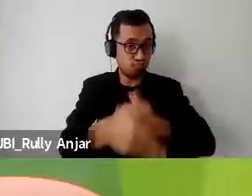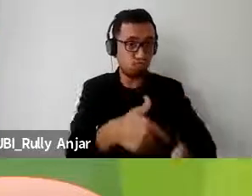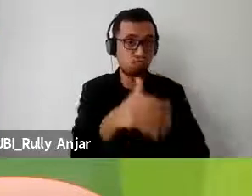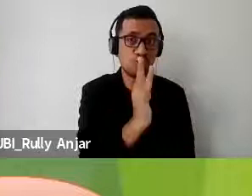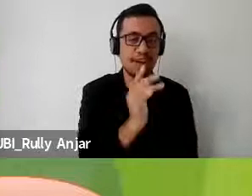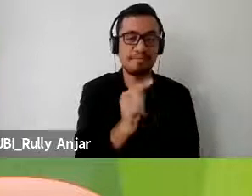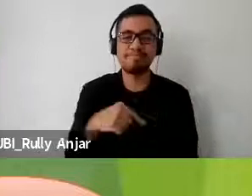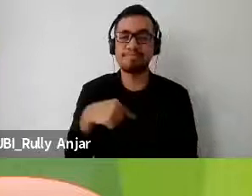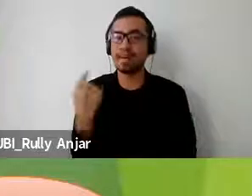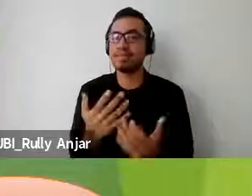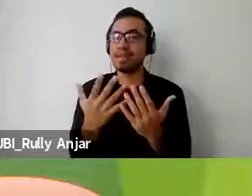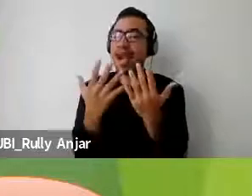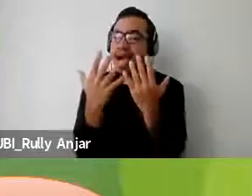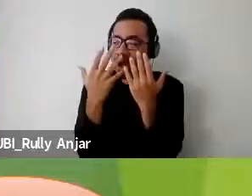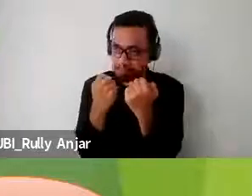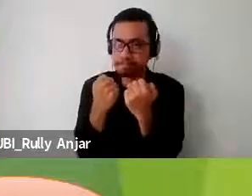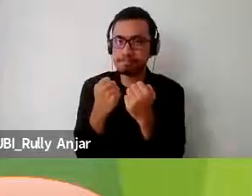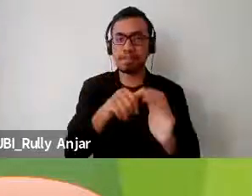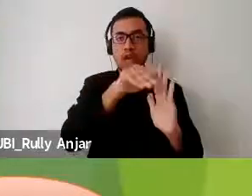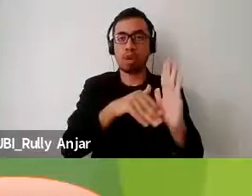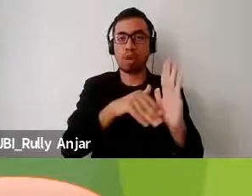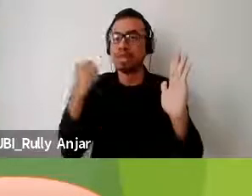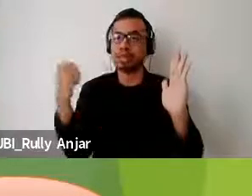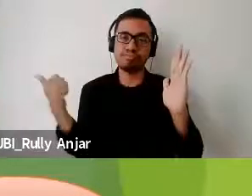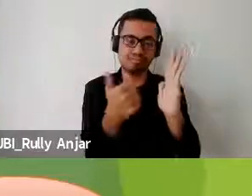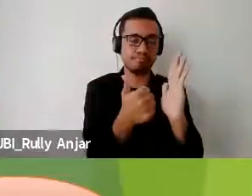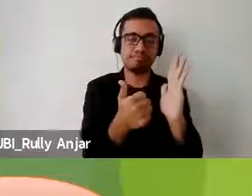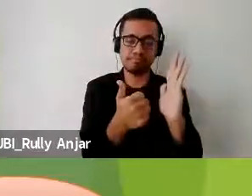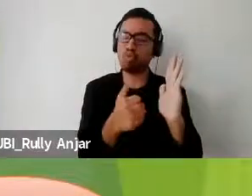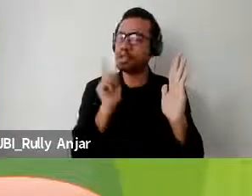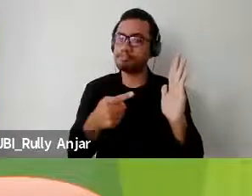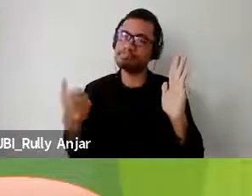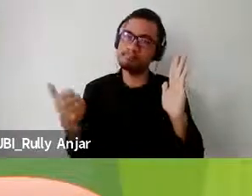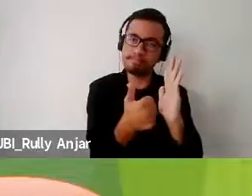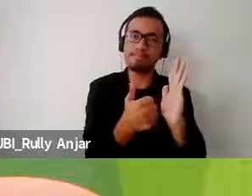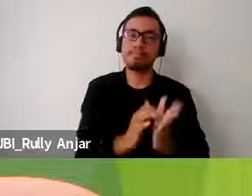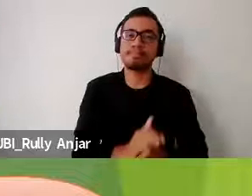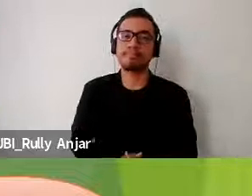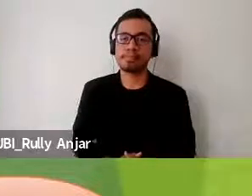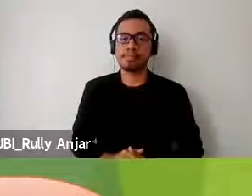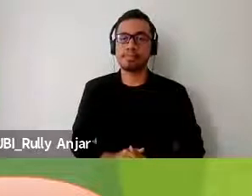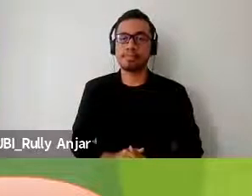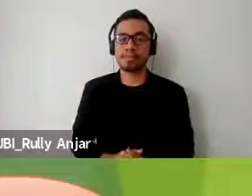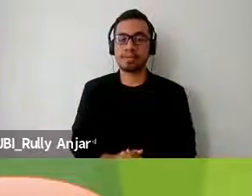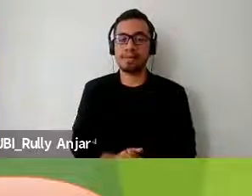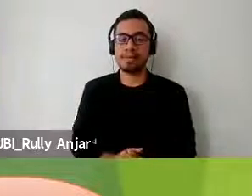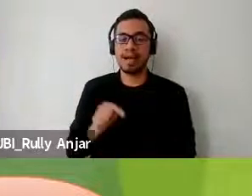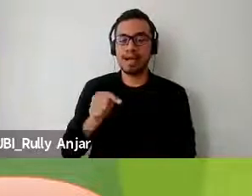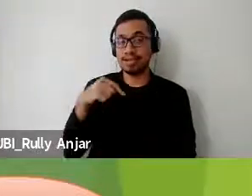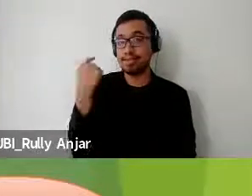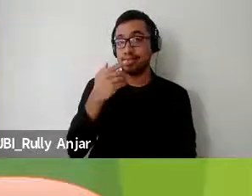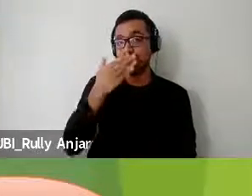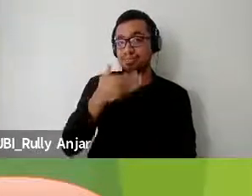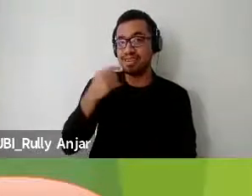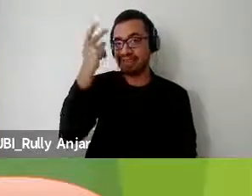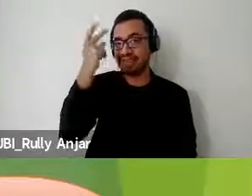bahwa protokol-protokol kesehatan ini betul-betul bisa ditaati oleh masyarakat. Oleh karena itu, di rencana operasi berikutnya, kita akan